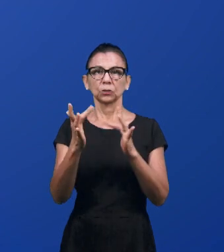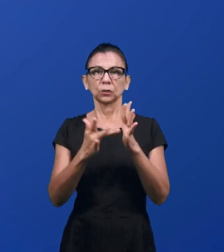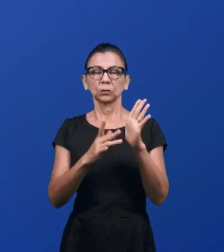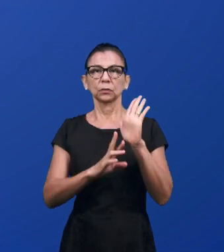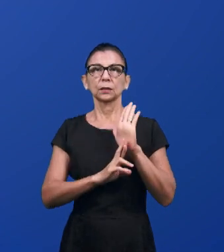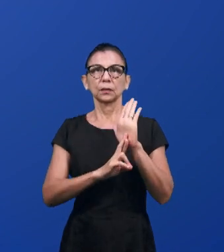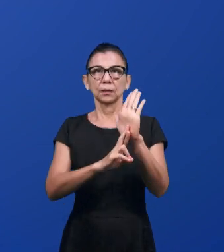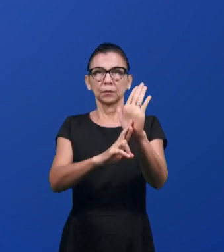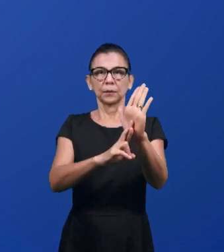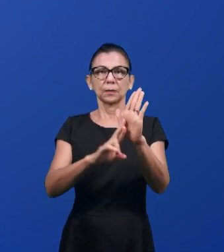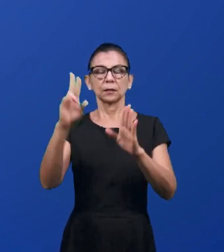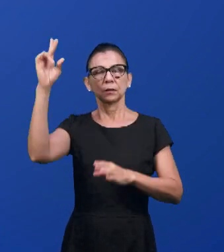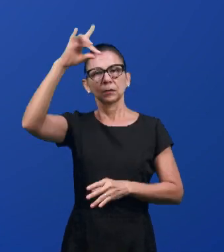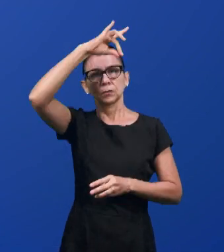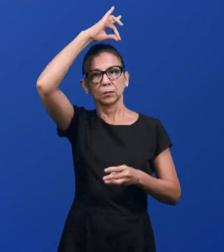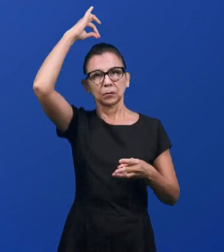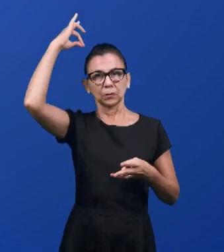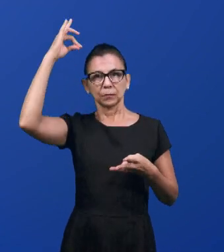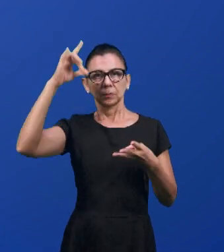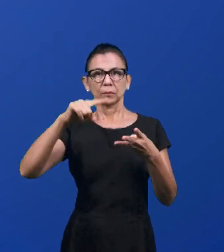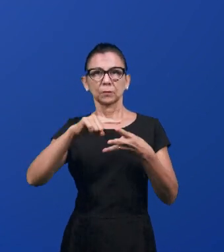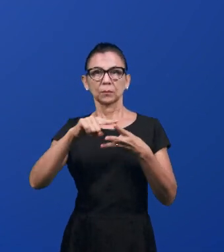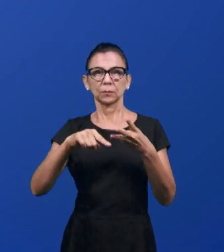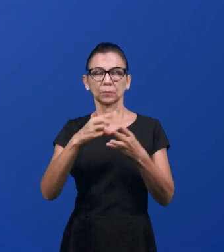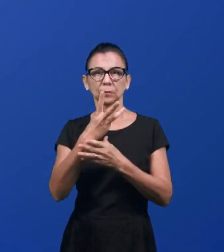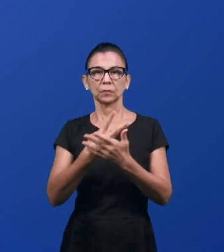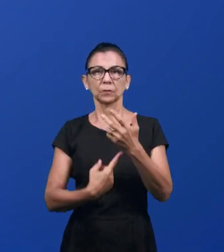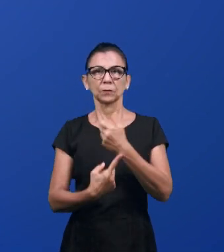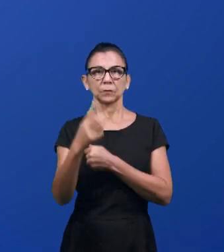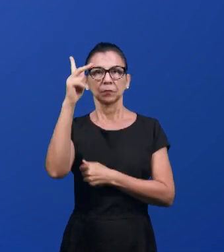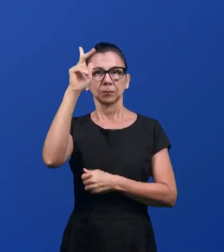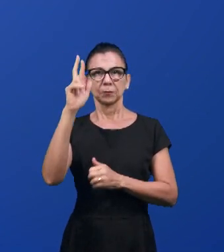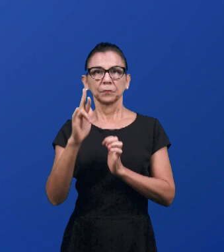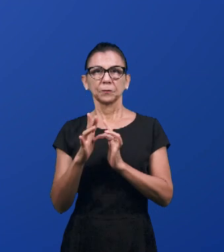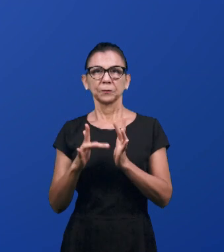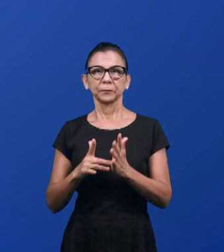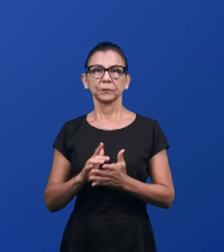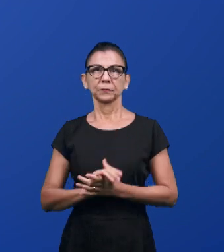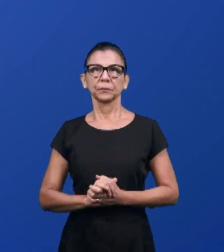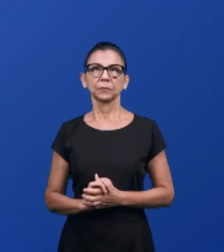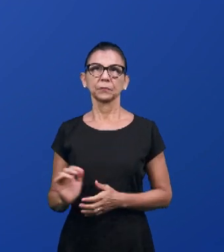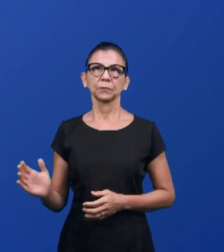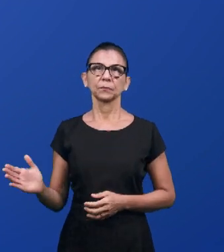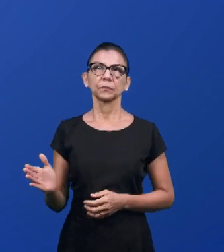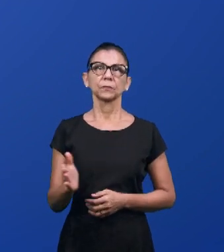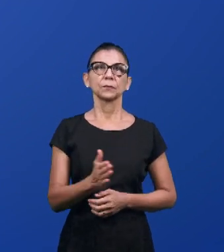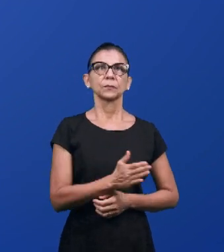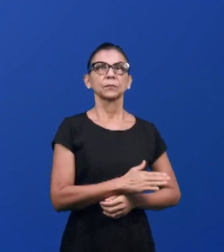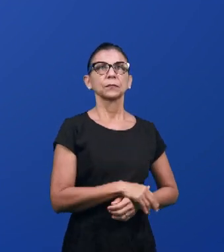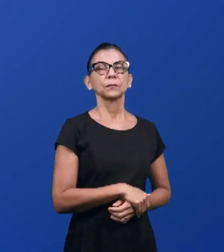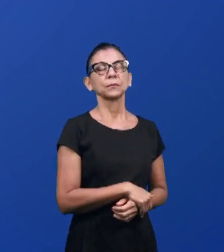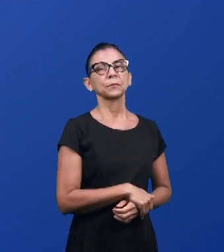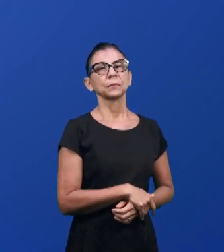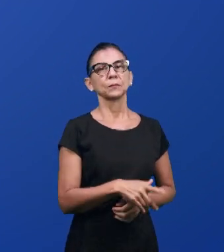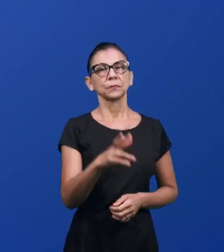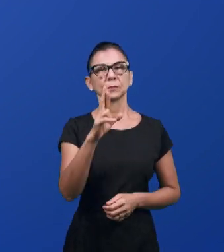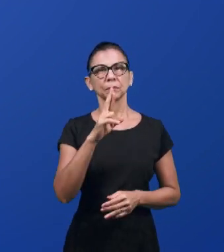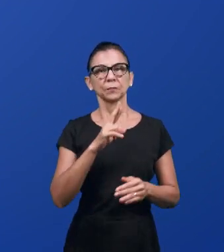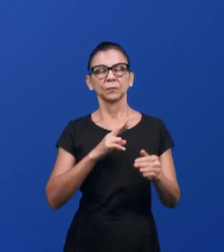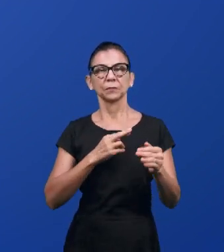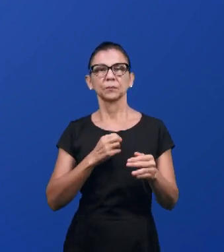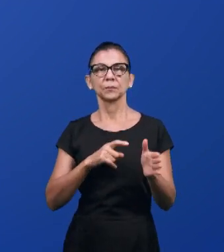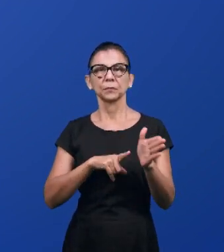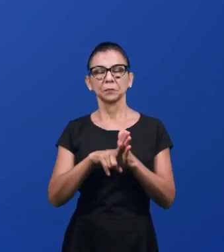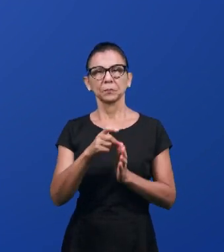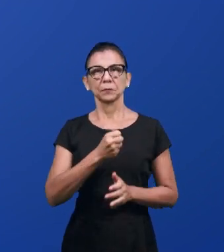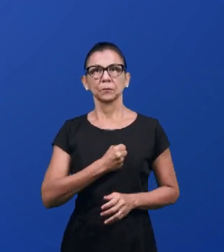aussi le Saint-Esprit. À tous, la paix du Seigneur Jésus. La paix du Seigneur, mes frères. Aujourd'hui, je vais répondre à la question numéro 2